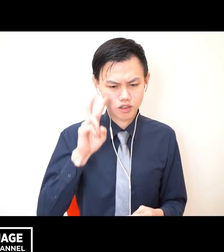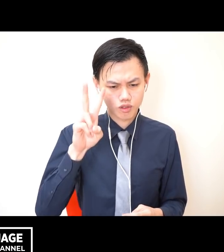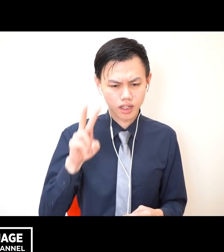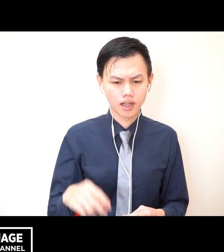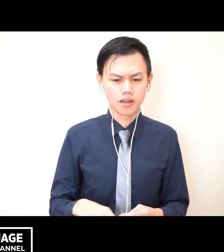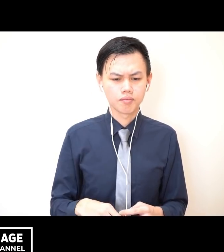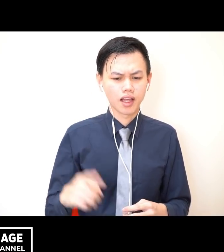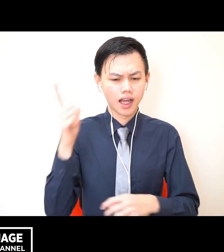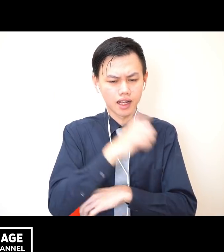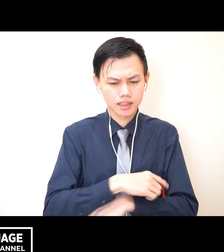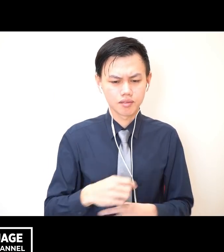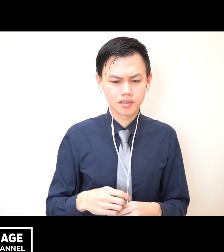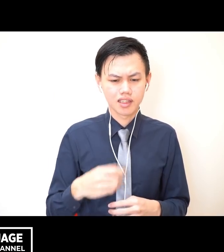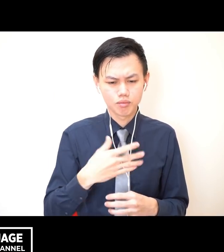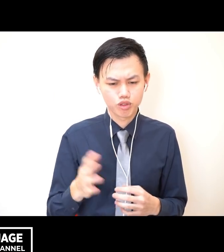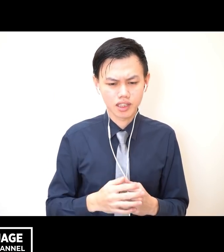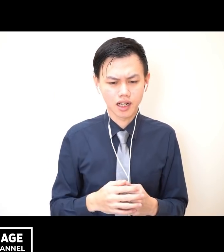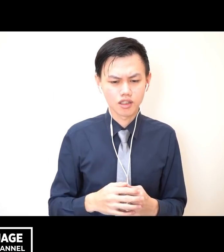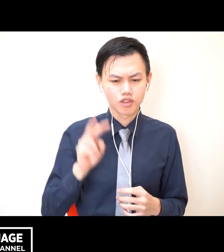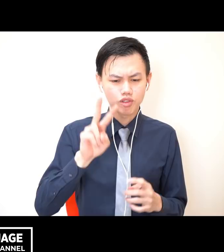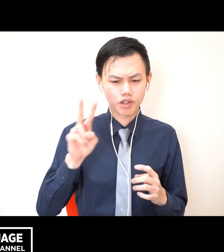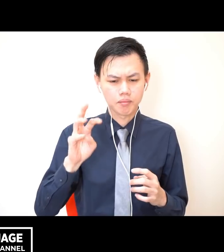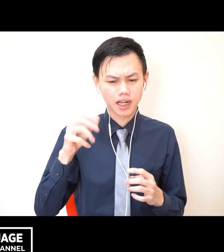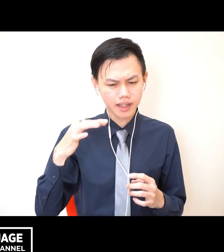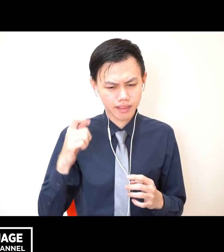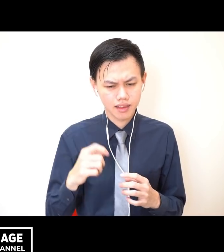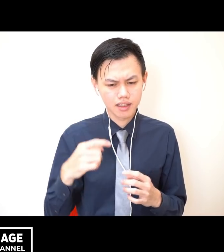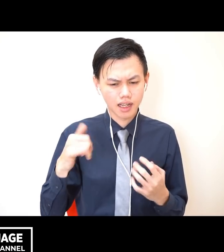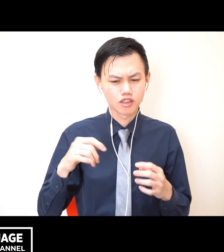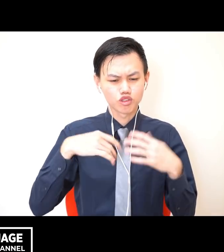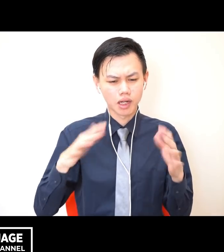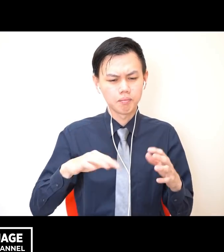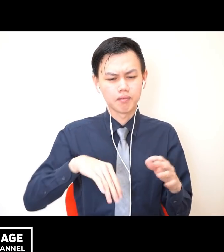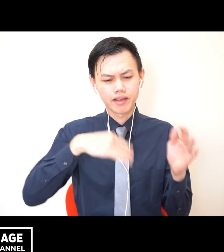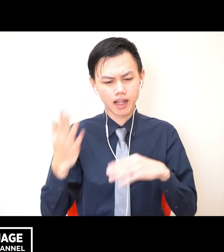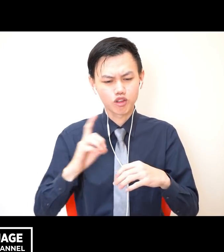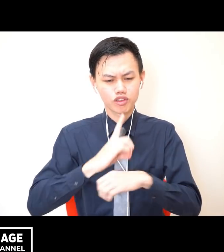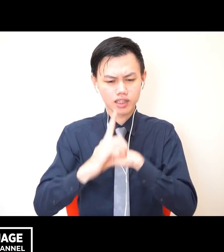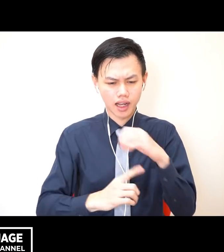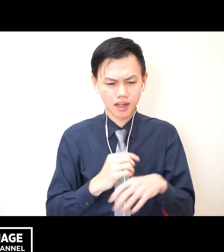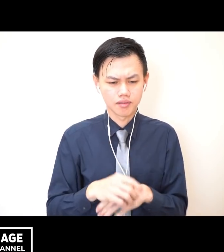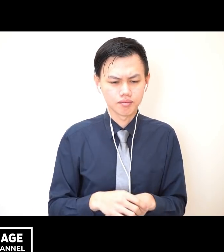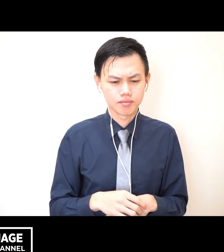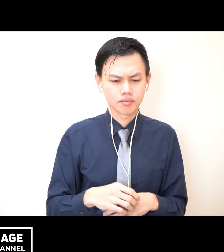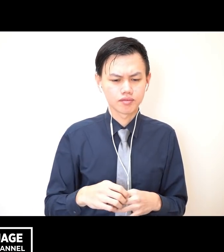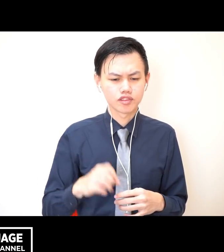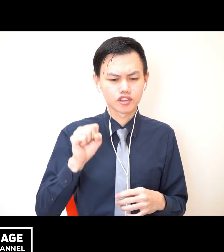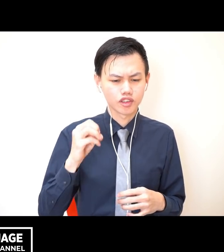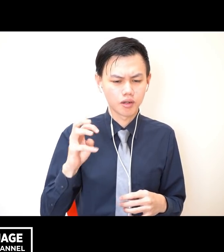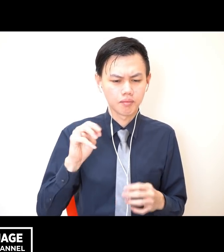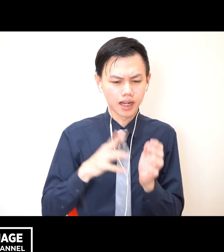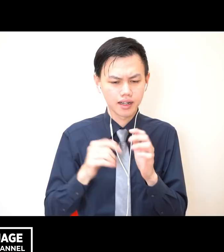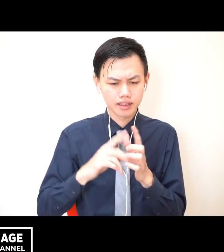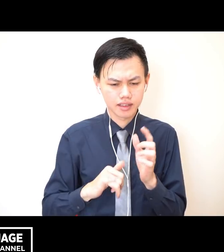dunia. Now, I've read so many, ada begitu banyak berita tentang orang-orang, para